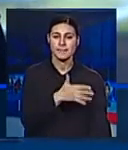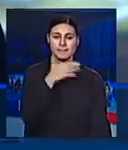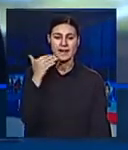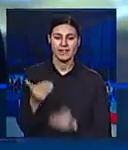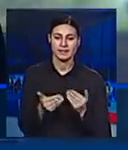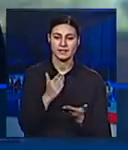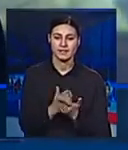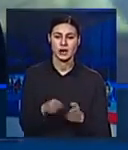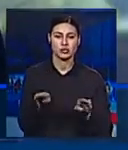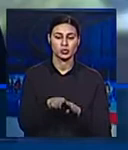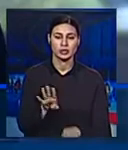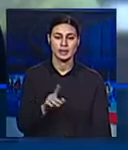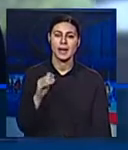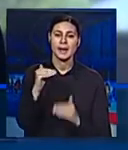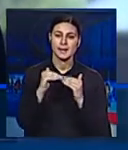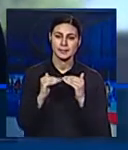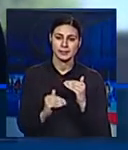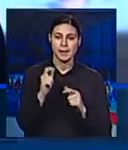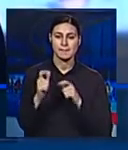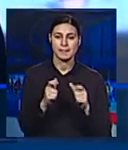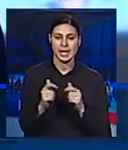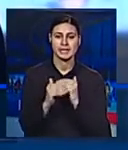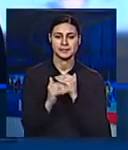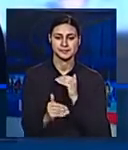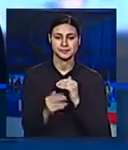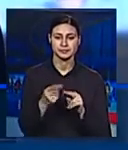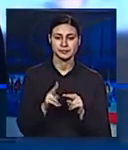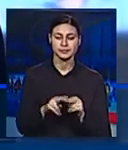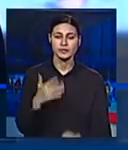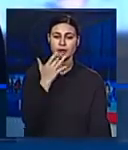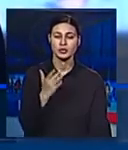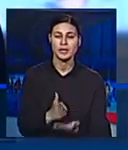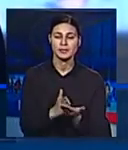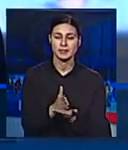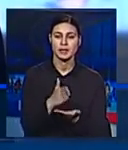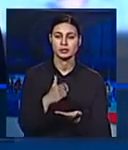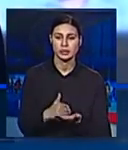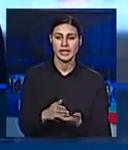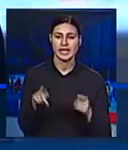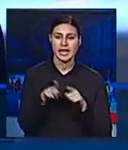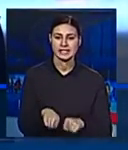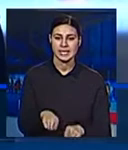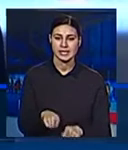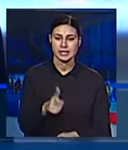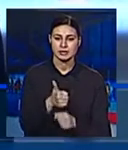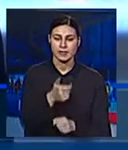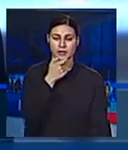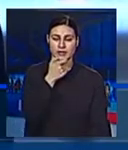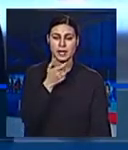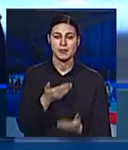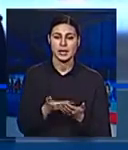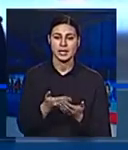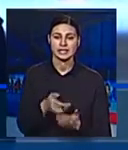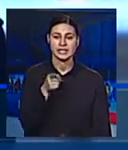მრავალმხრივი არის უთანაბრობა ბარსა და მთა შორის და შესაბამისად პოლიტიკა სწორედ მიმართულია ასეთი ფოკუსებით.